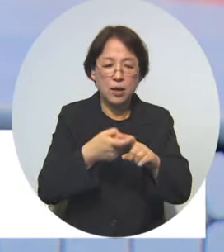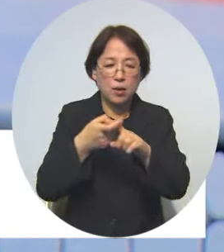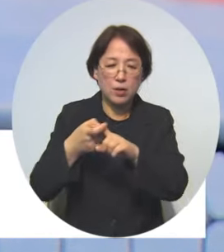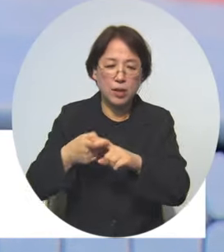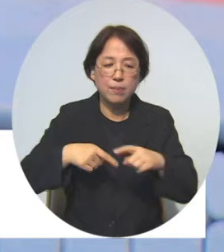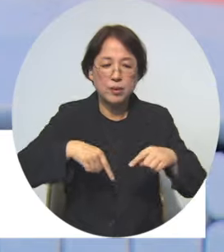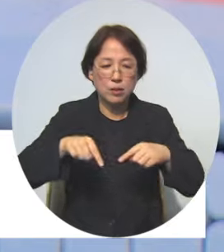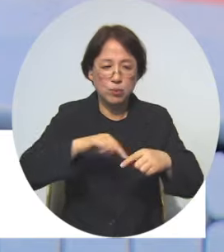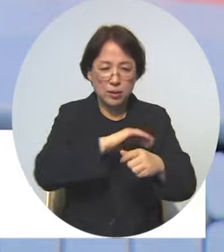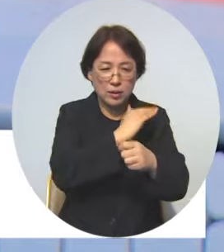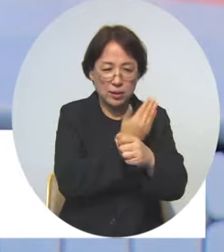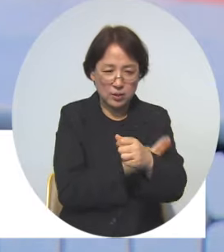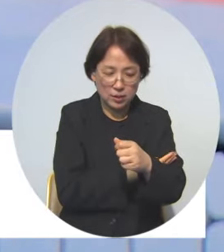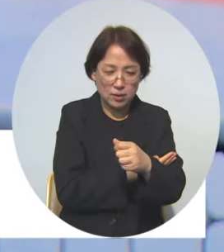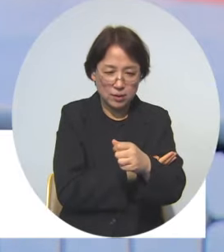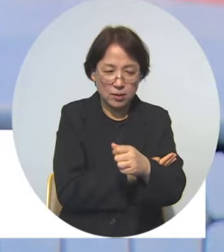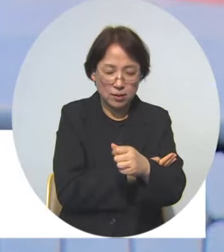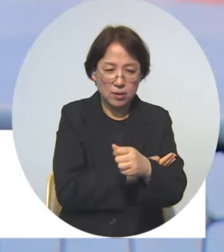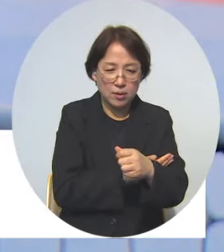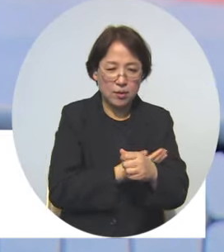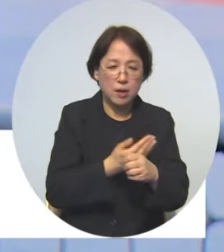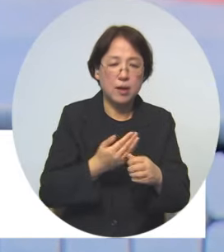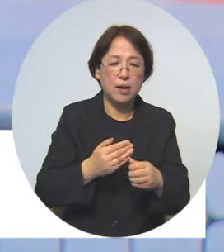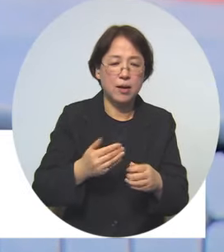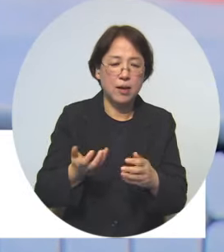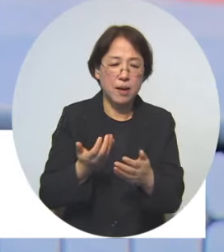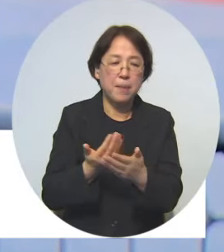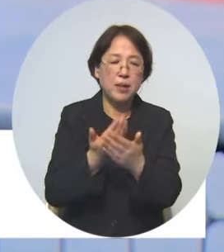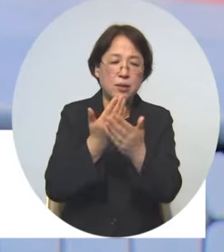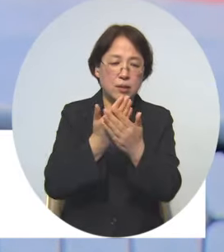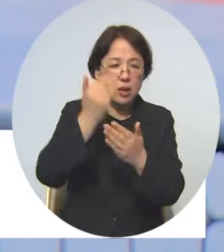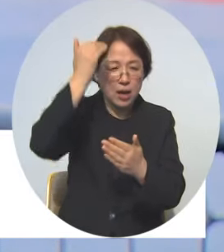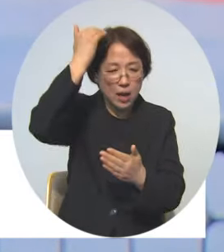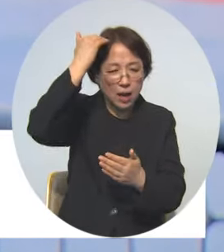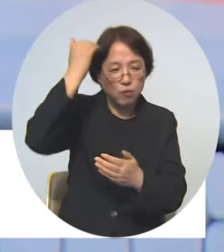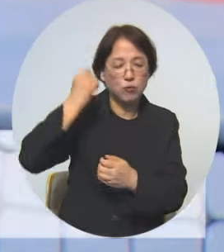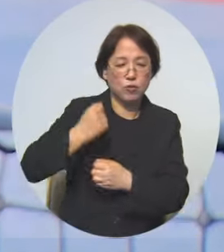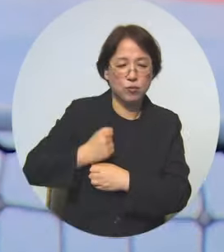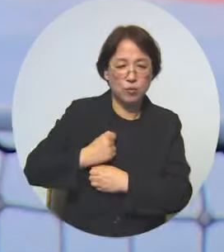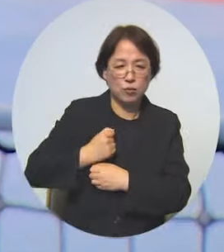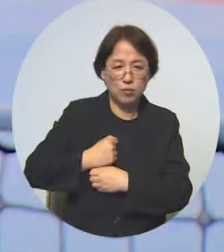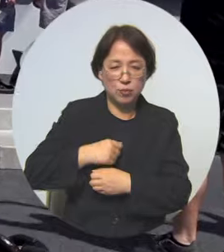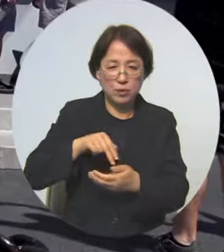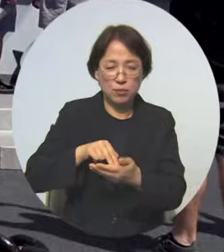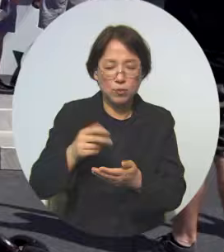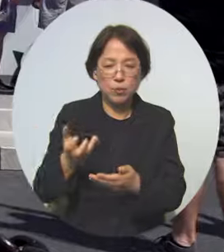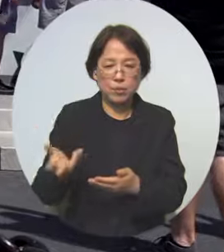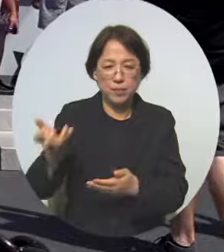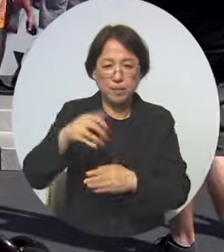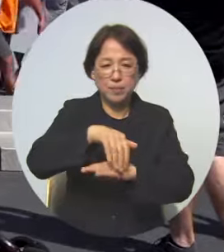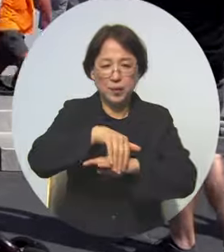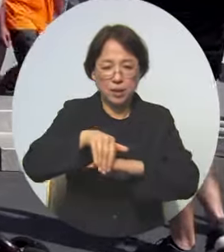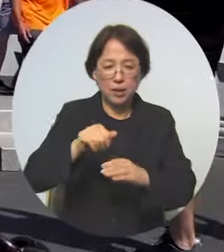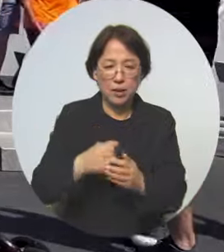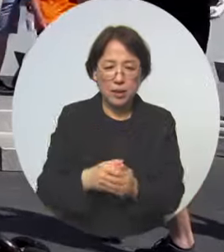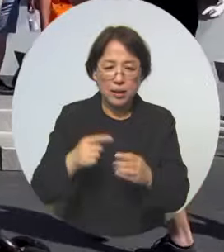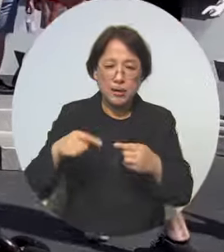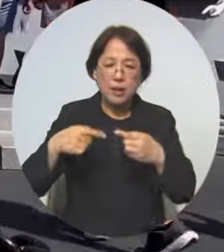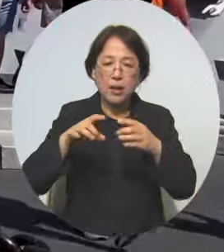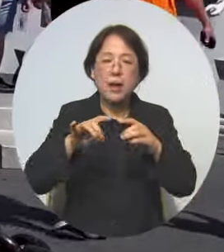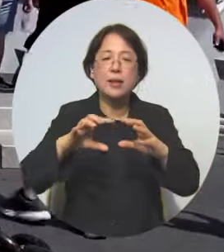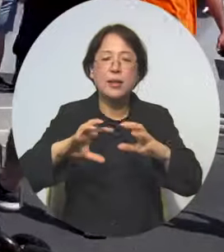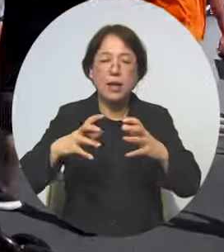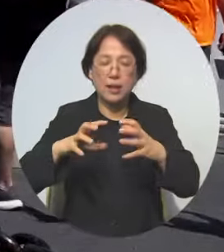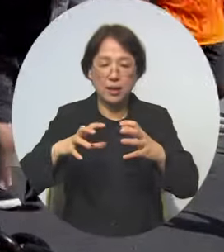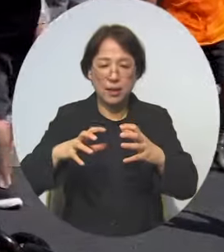및 연합작전 수행 능력을 향상시켜 대한민국 해군의 위상을 높이겠습니다. 림팩에 참가한 각국의